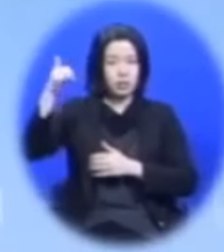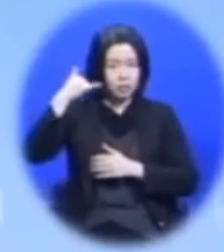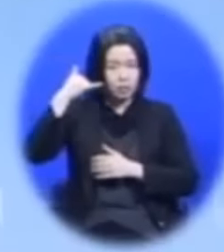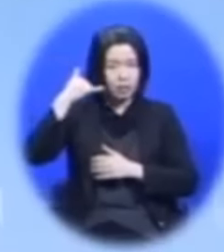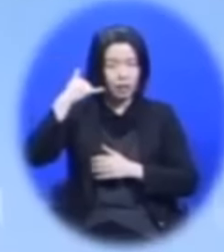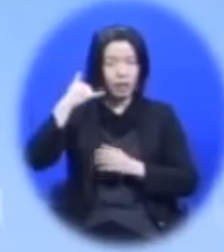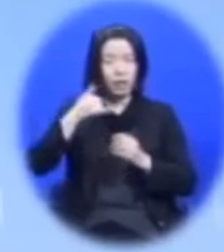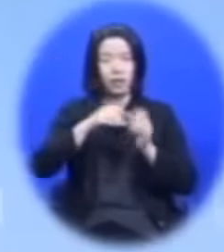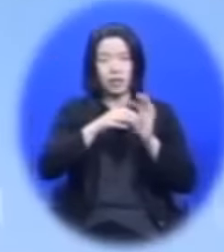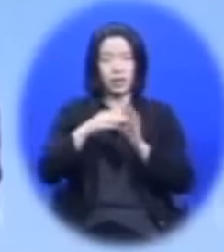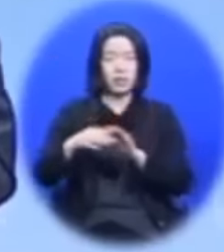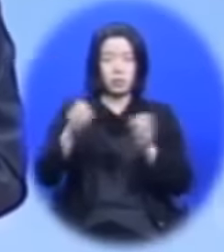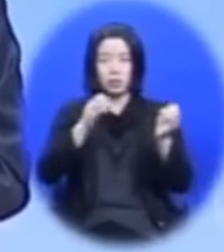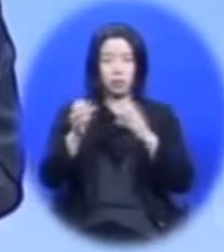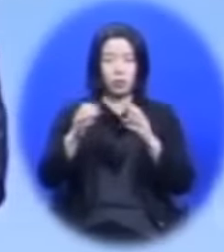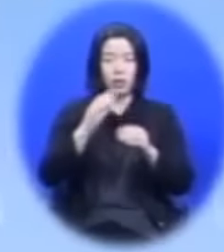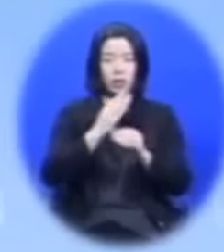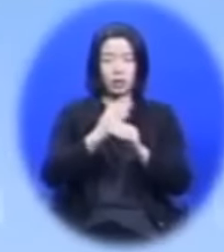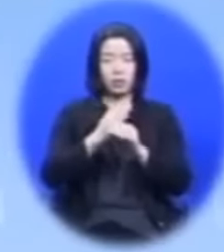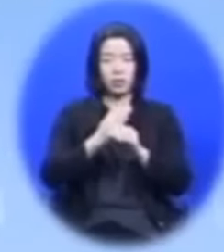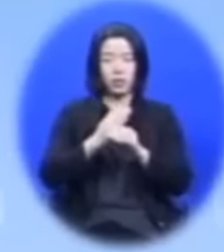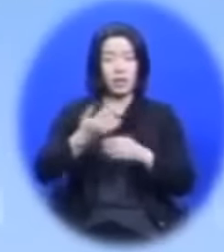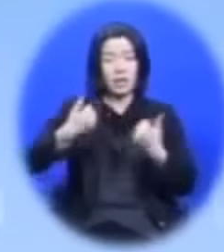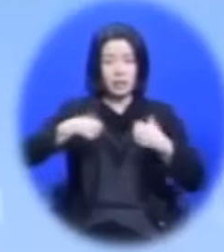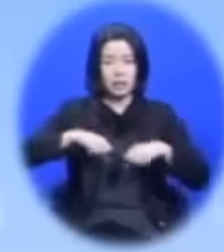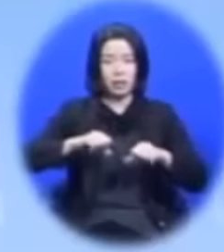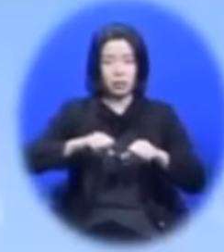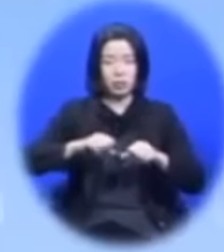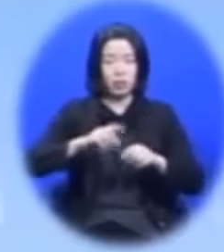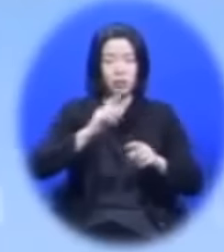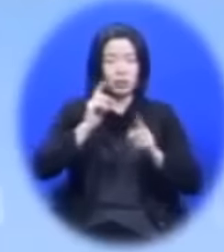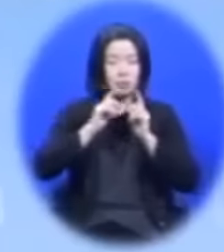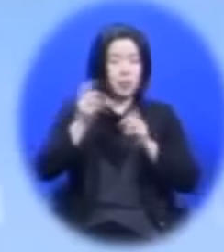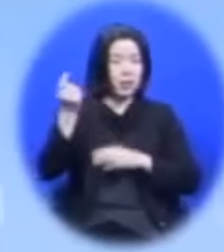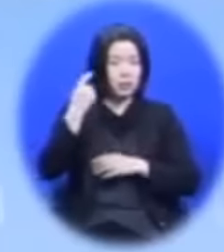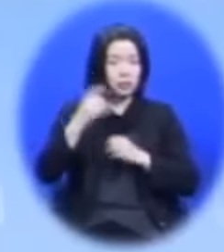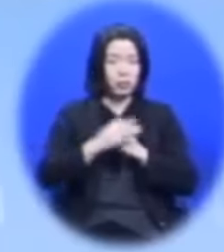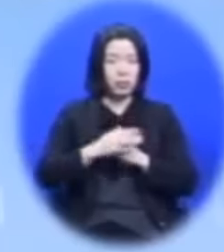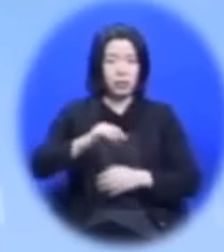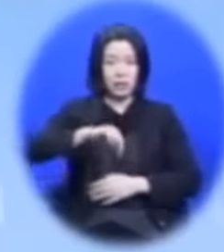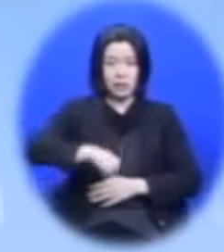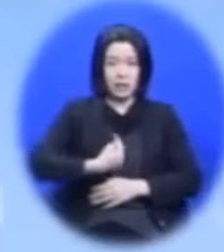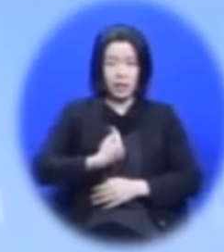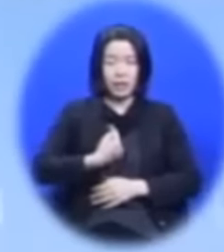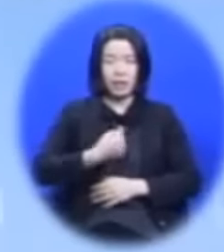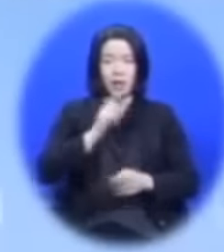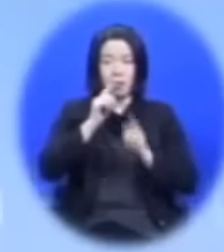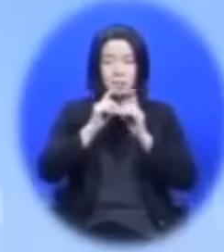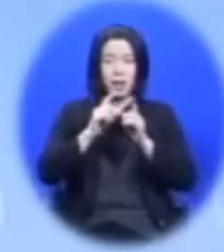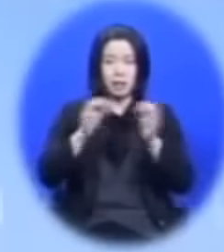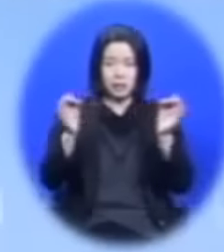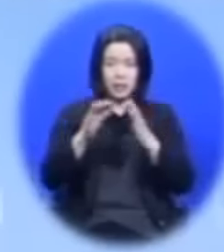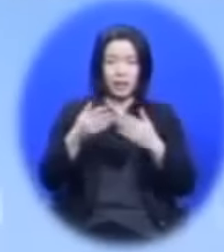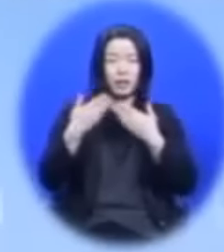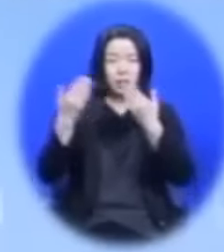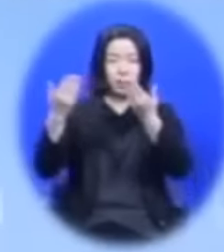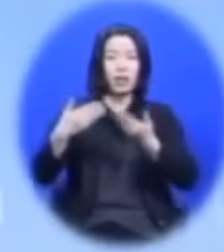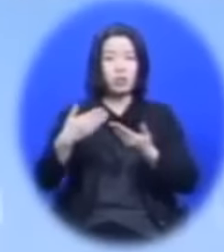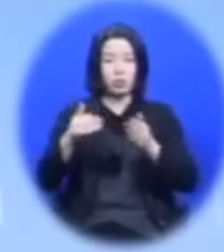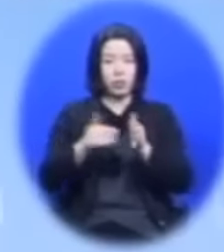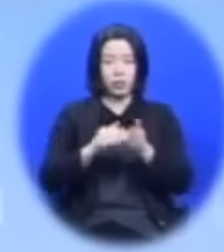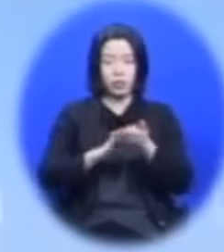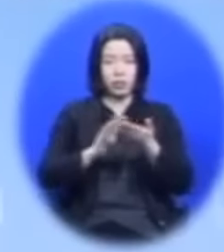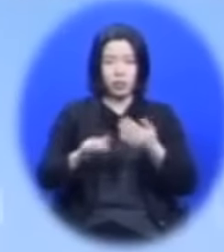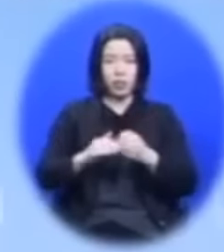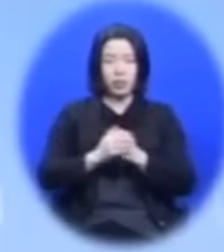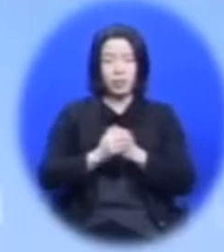전화하시면서 쌍둥이 낳은 이야기를 듣고는 자기 이야기를 잠깐 해주겠다고 하더래요.